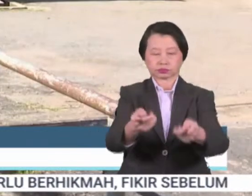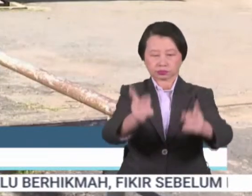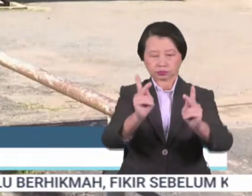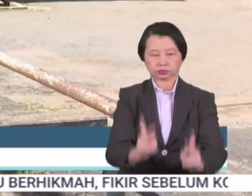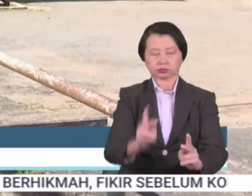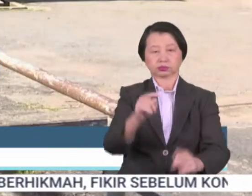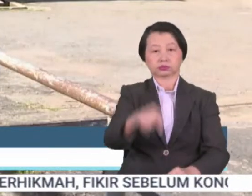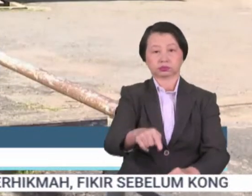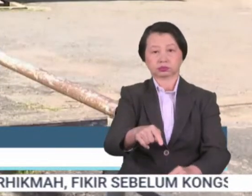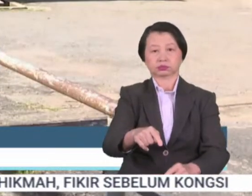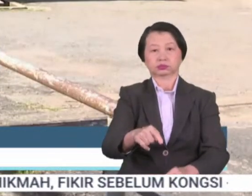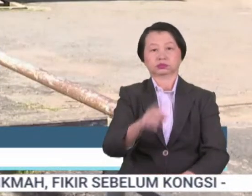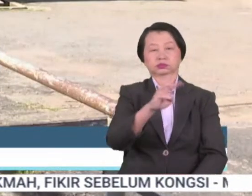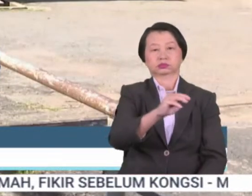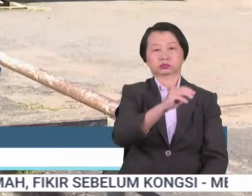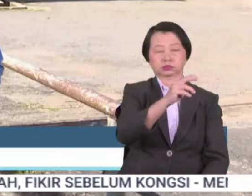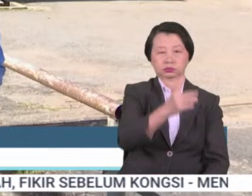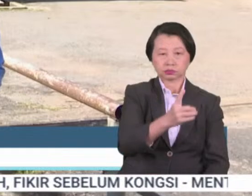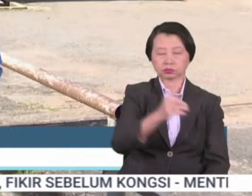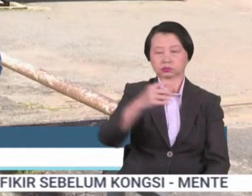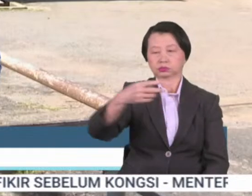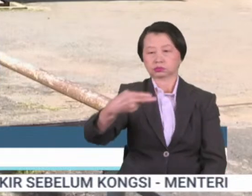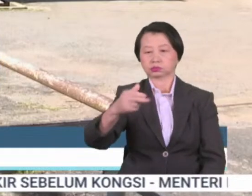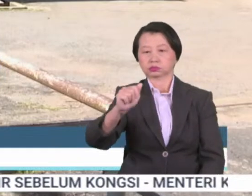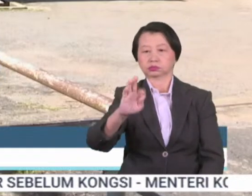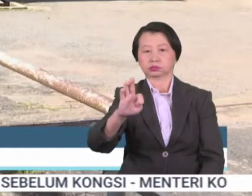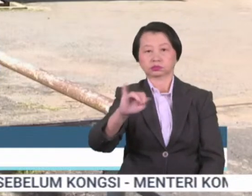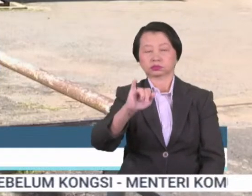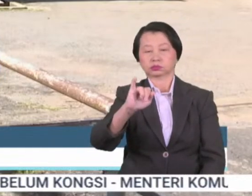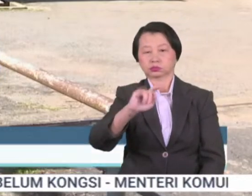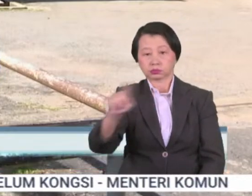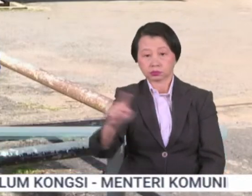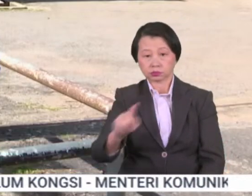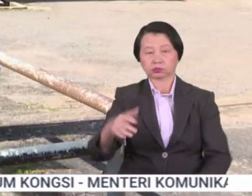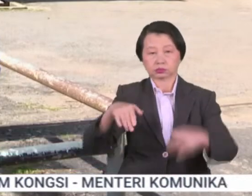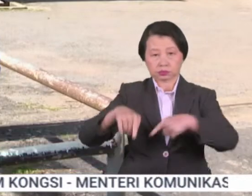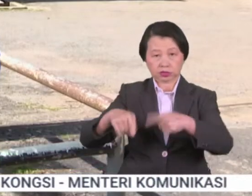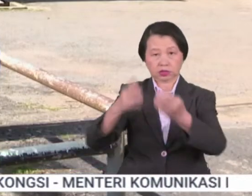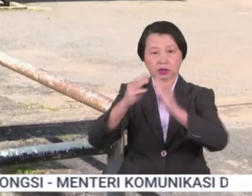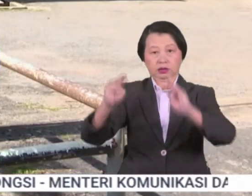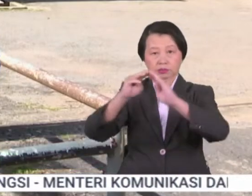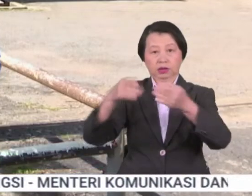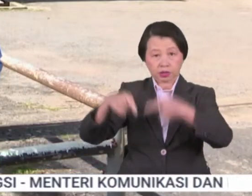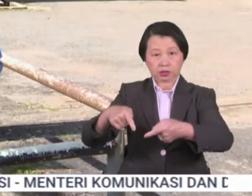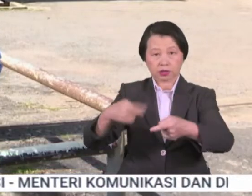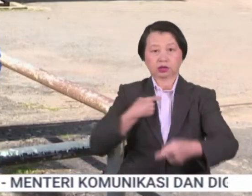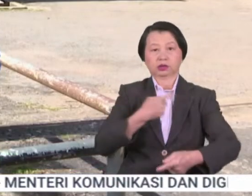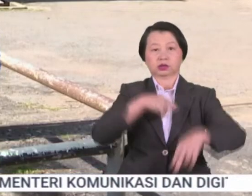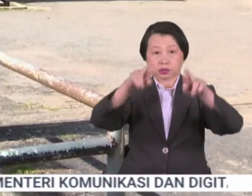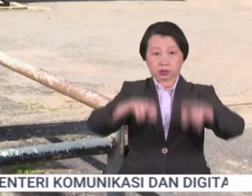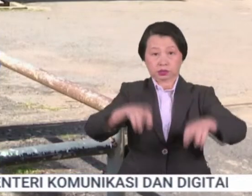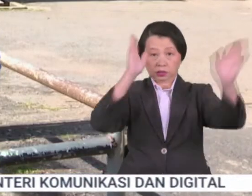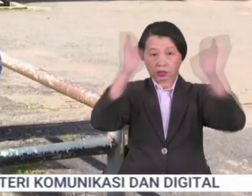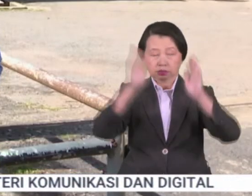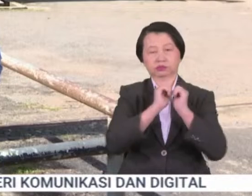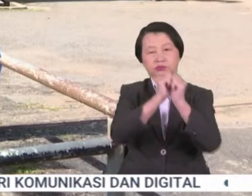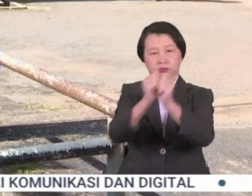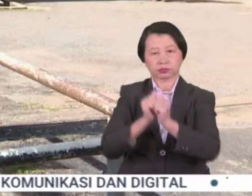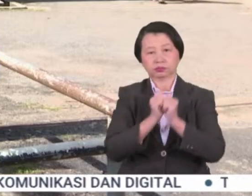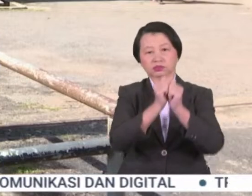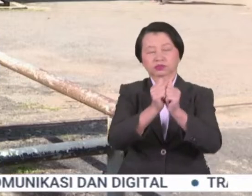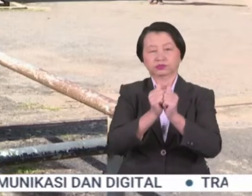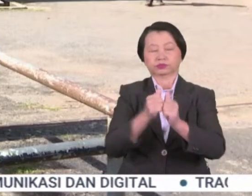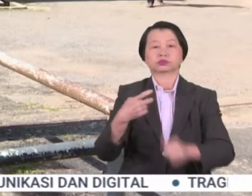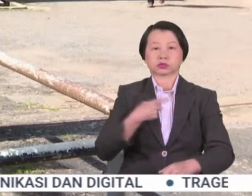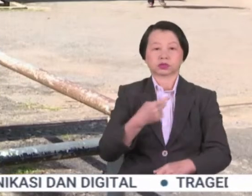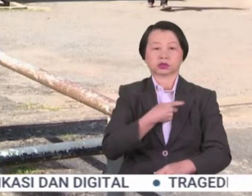allahyarham Muhammad Hafiz Mohammad salh di masjid al-huda ini dan kita sebagai rakyat Malaysia bersama alah